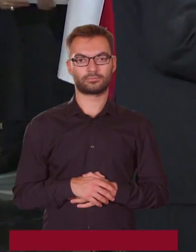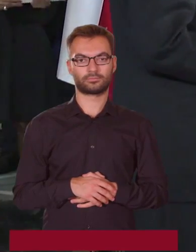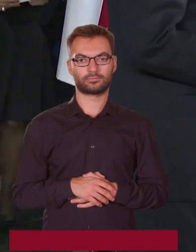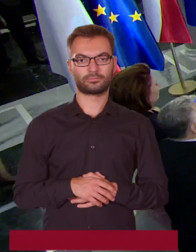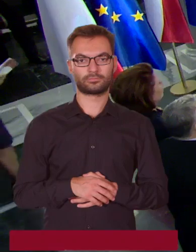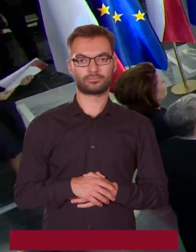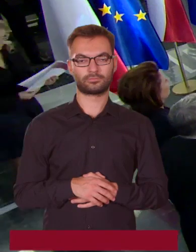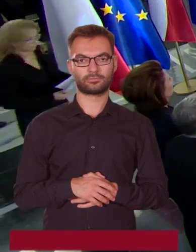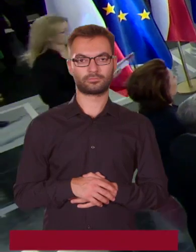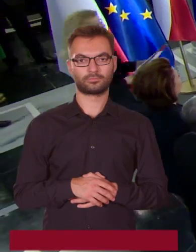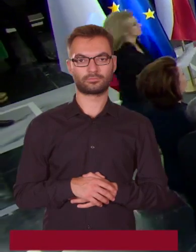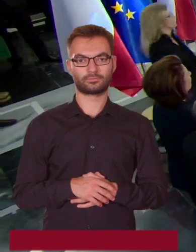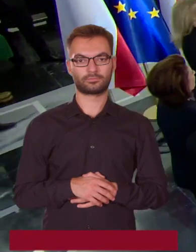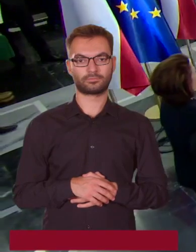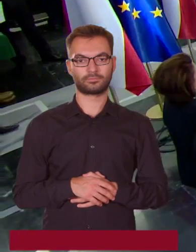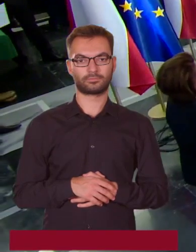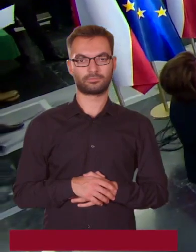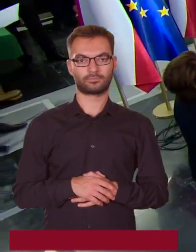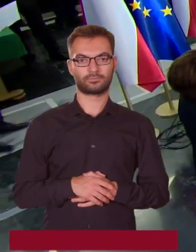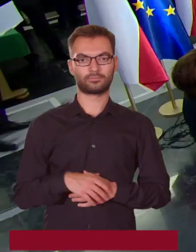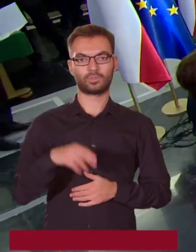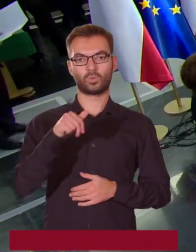Proszę panią Urszulę Danutę Augustyn.